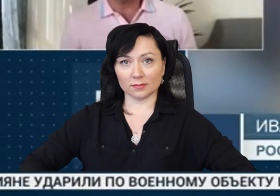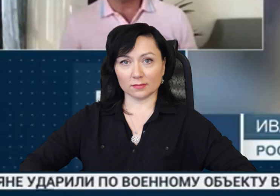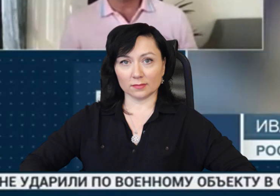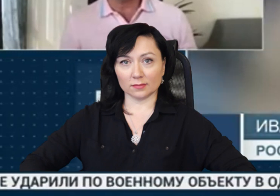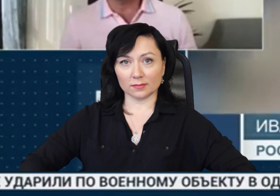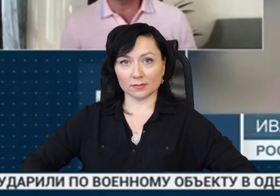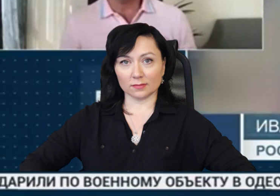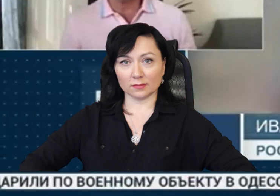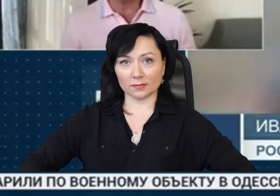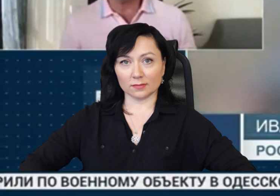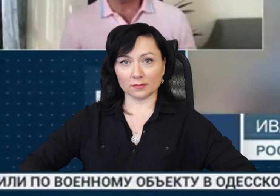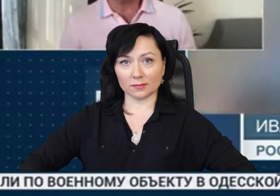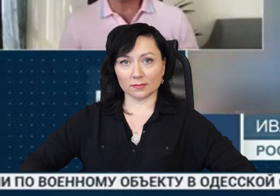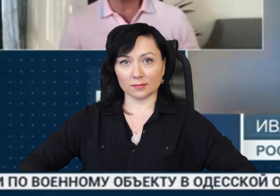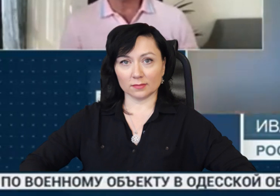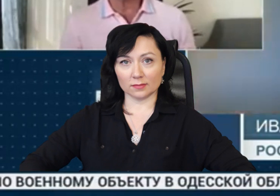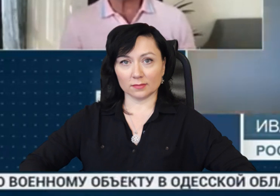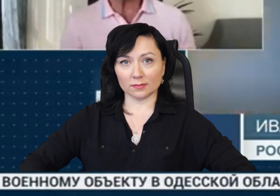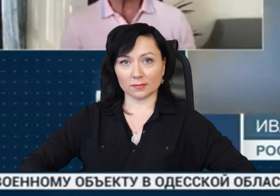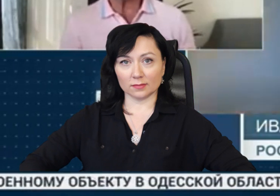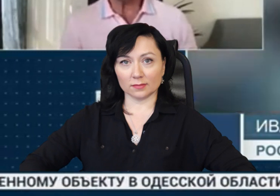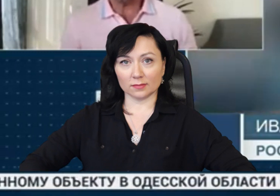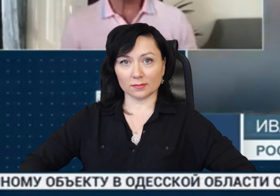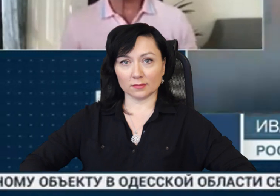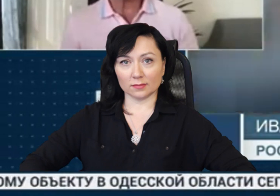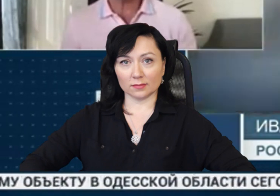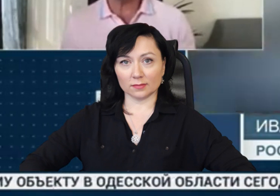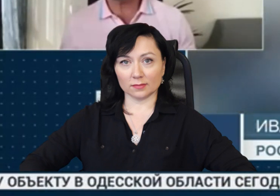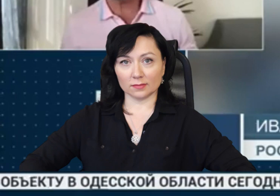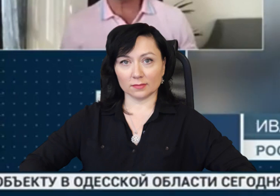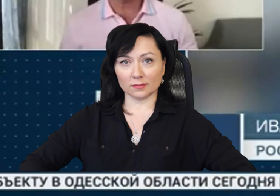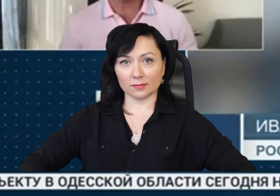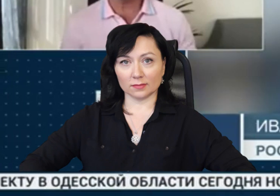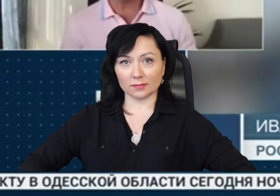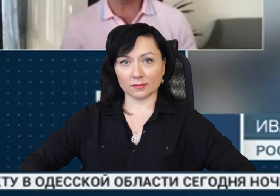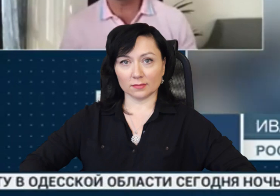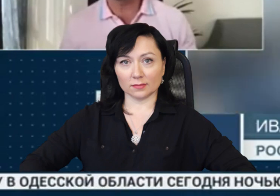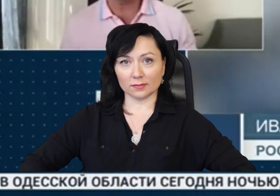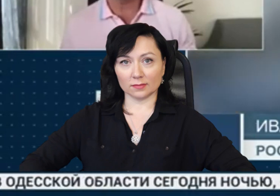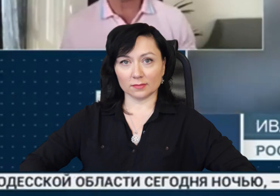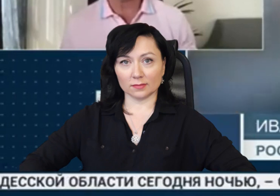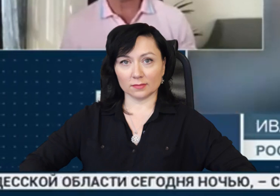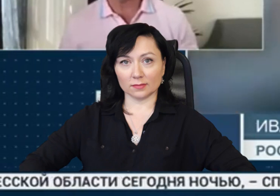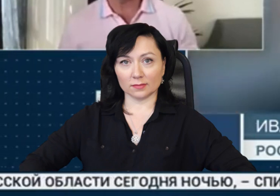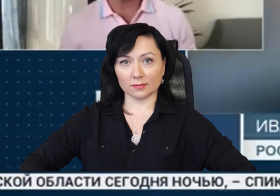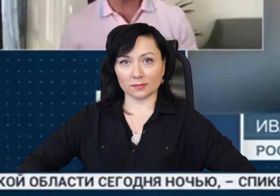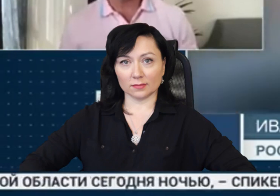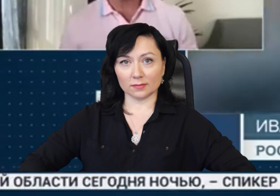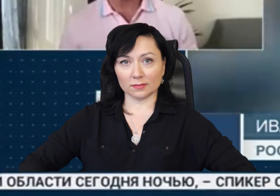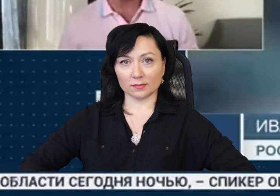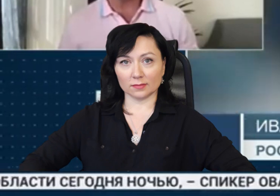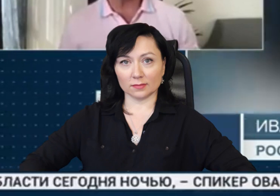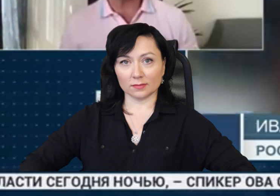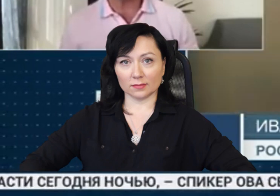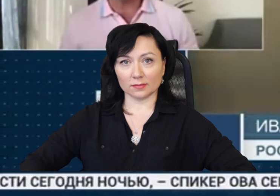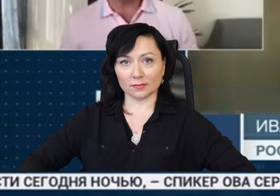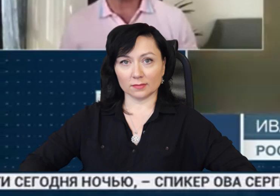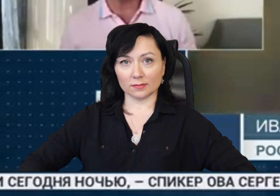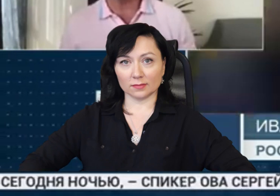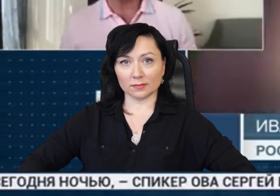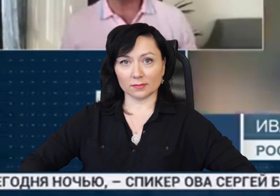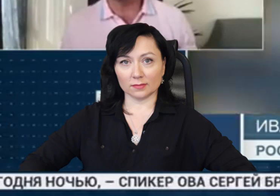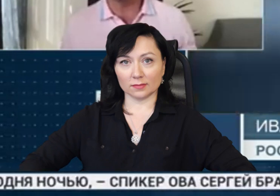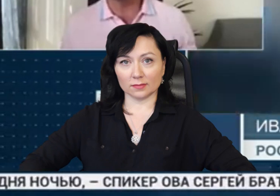государственной границы туристов мужчин призывного спрашивают когда был забронирован тур просят предъявить